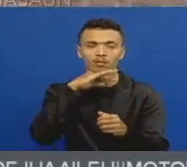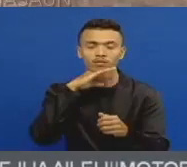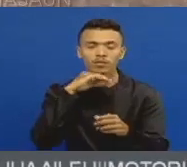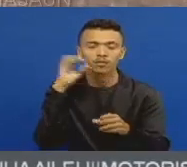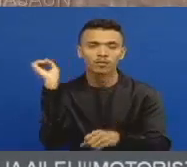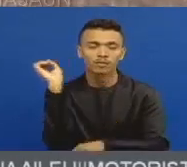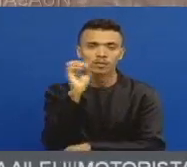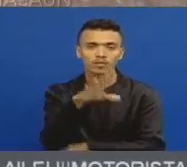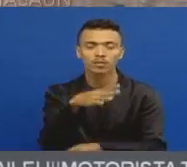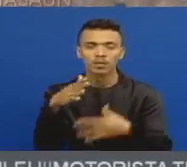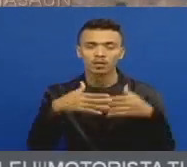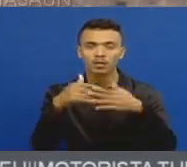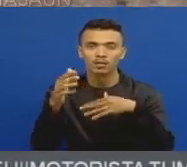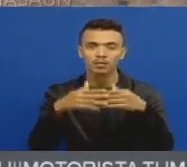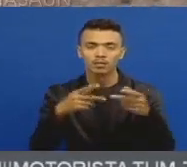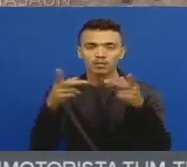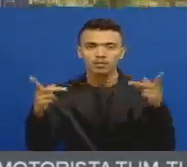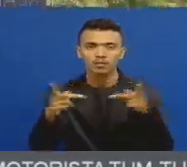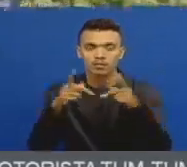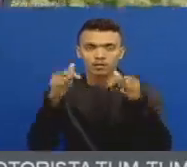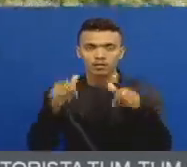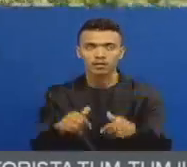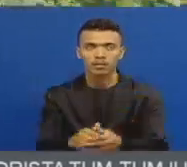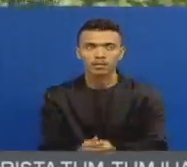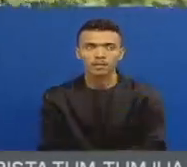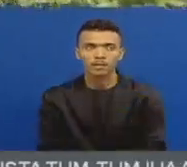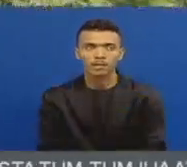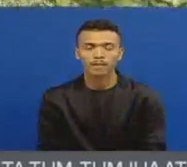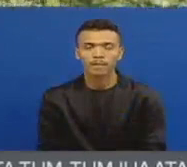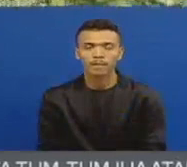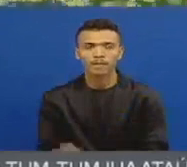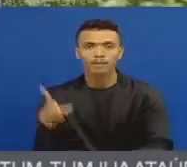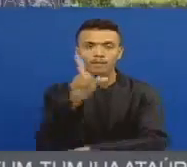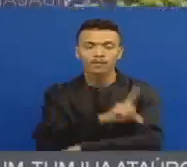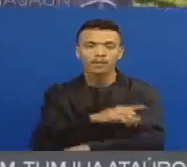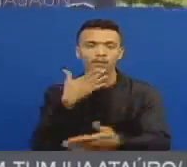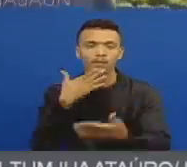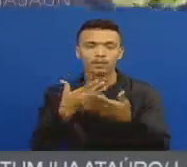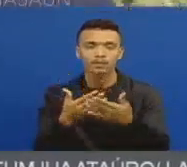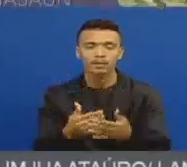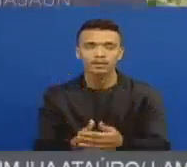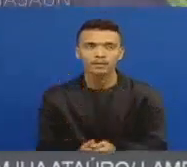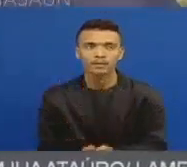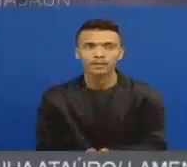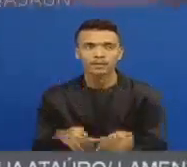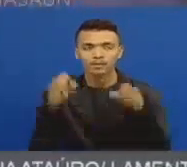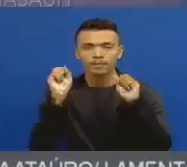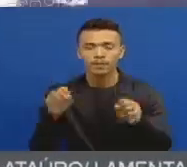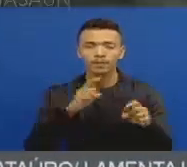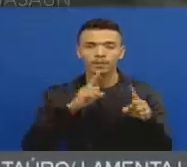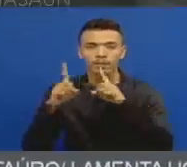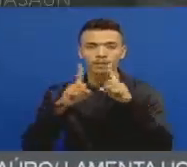bemaka soe arbiru ia fatin dane lorun dia ak maun dia kalai dia obrigado ho dia dia pela speaker ton kono